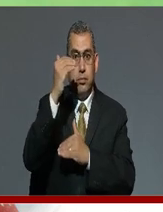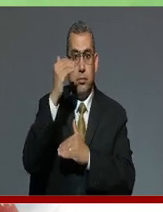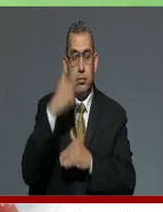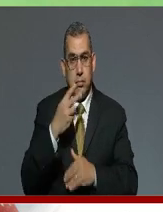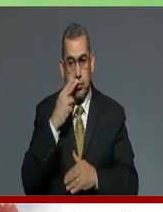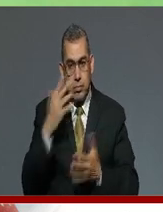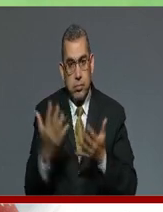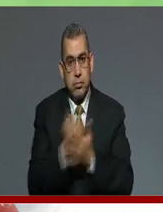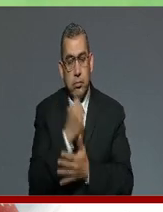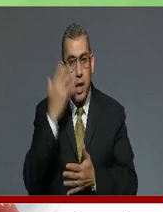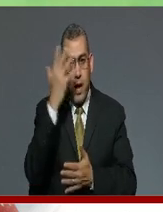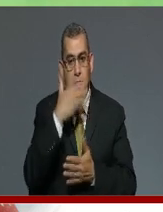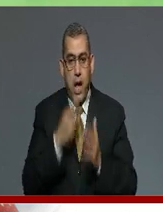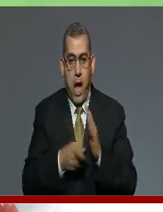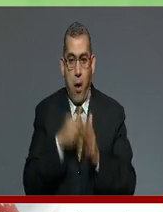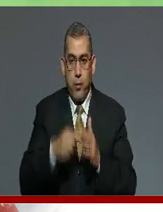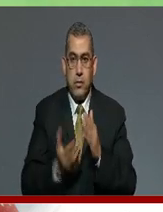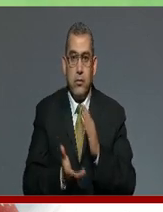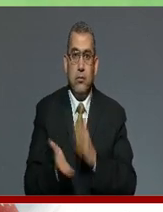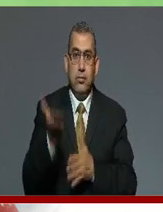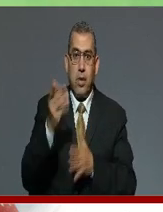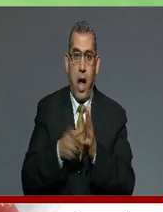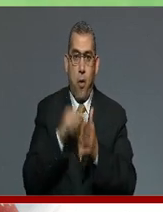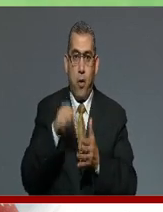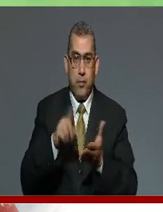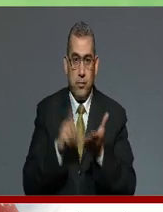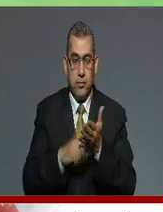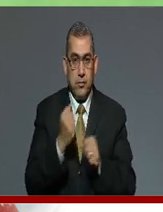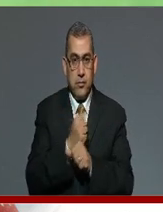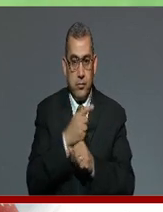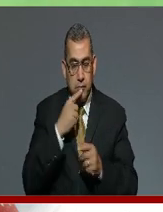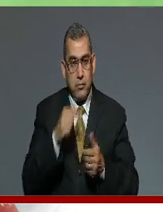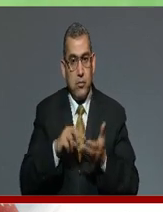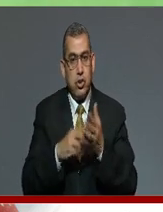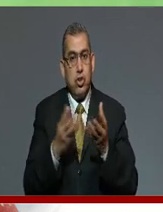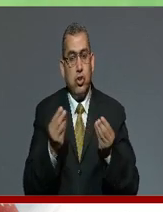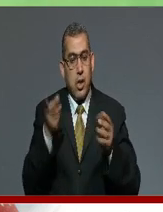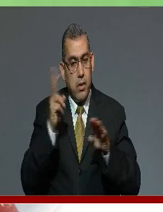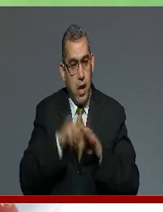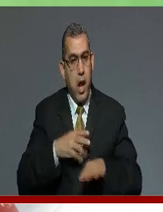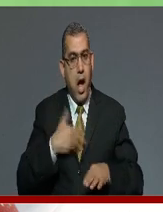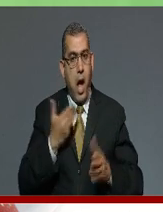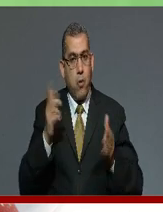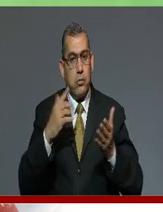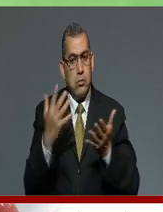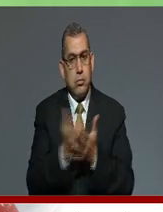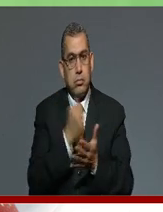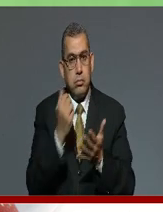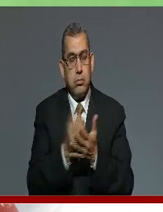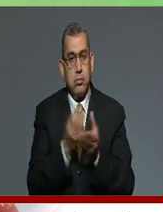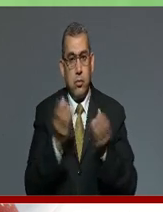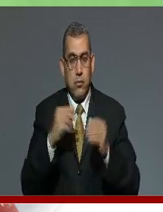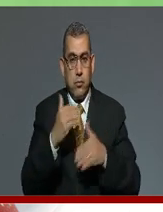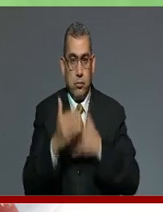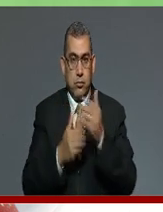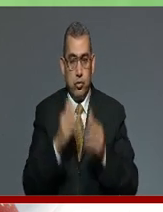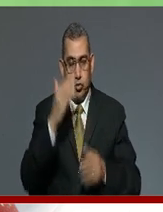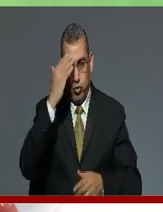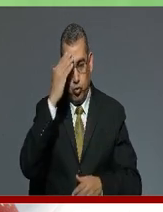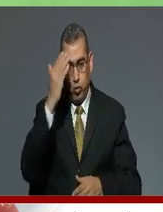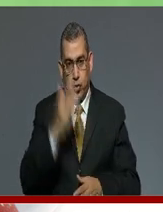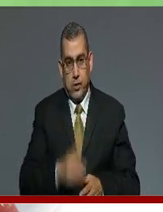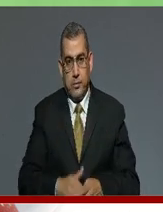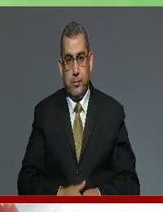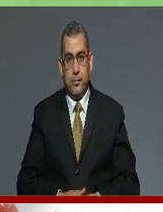محققات الدول الافريقيه ولكن على الرغم من ذلك لازال امامنا الكثير لتحقيق ولتحسن شكرا